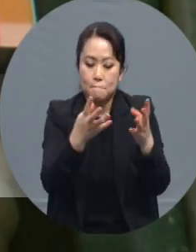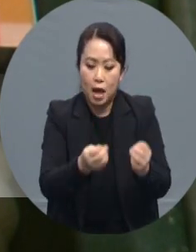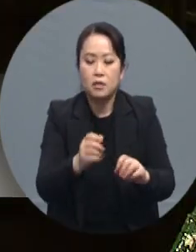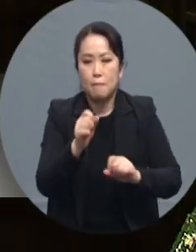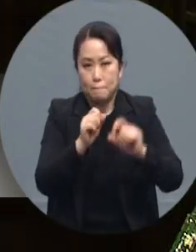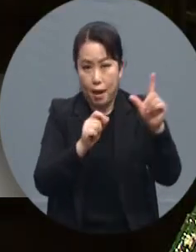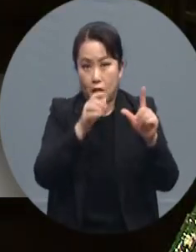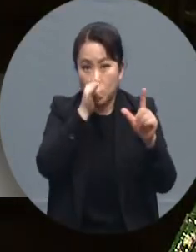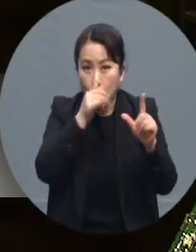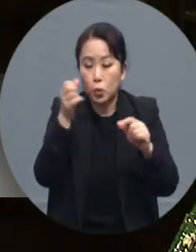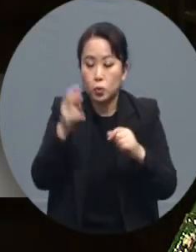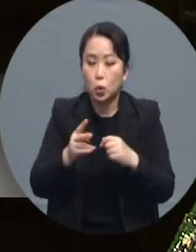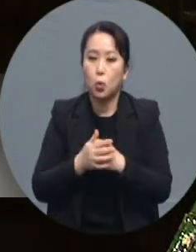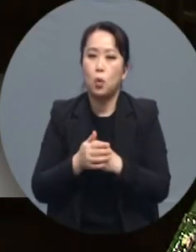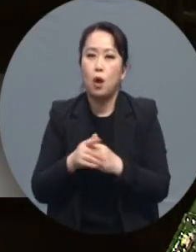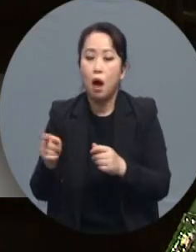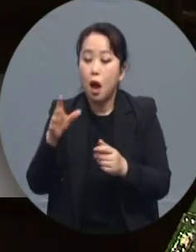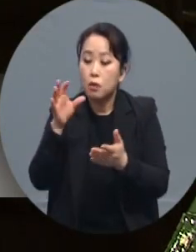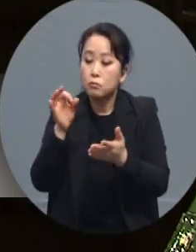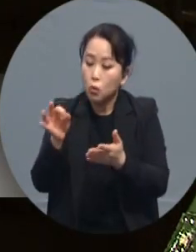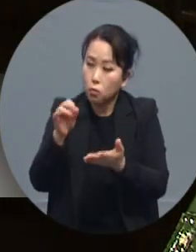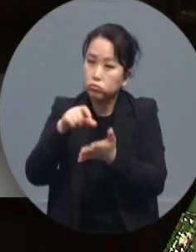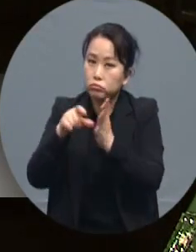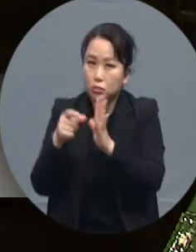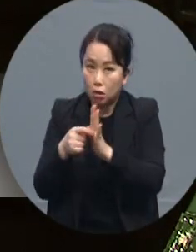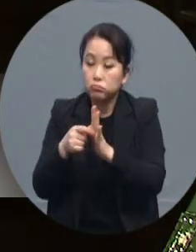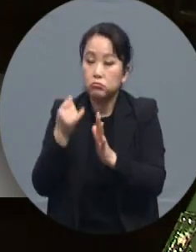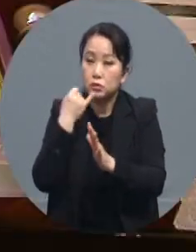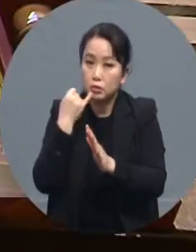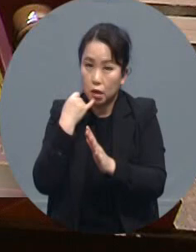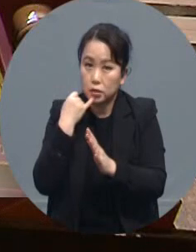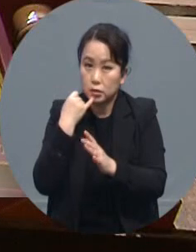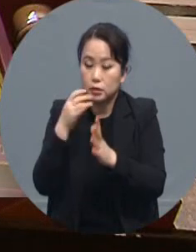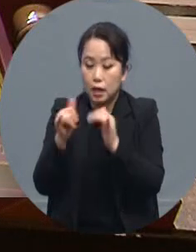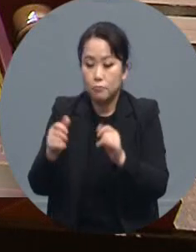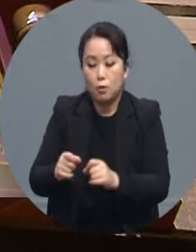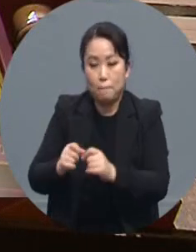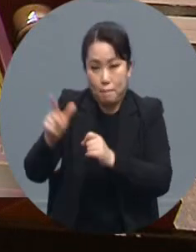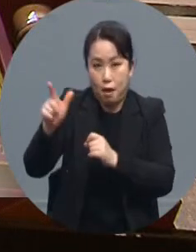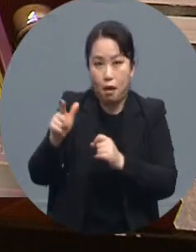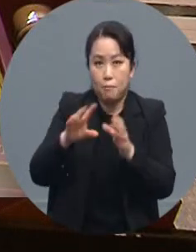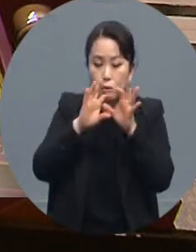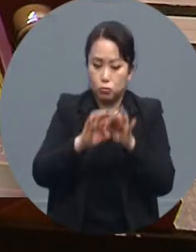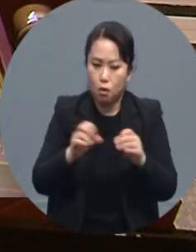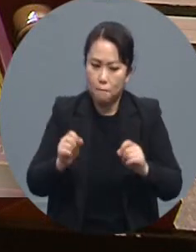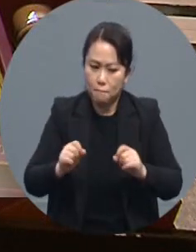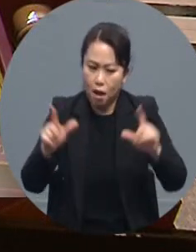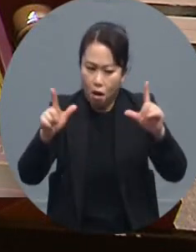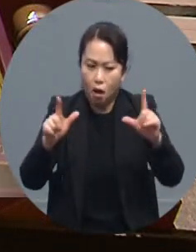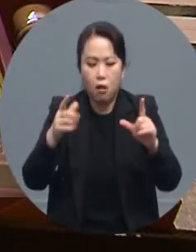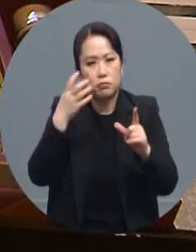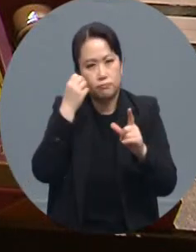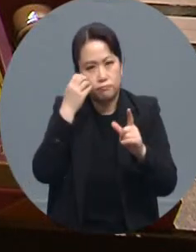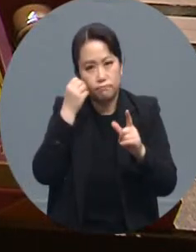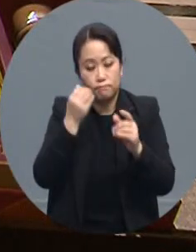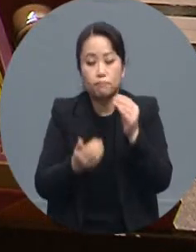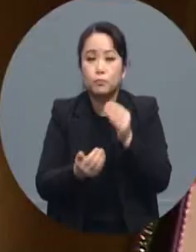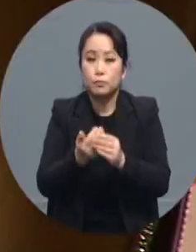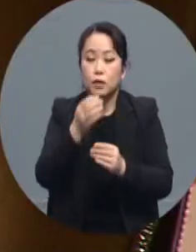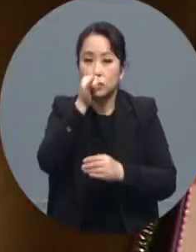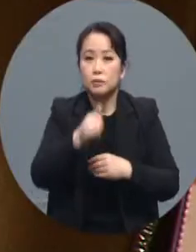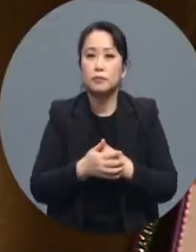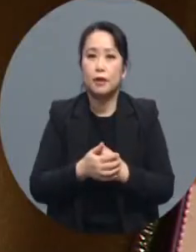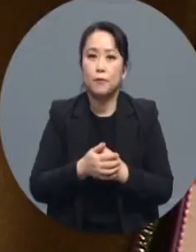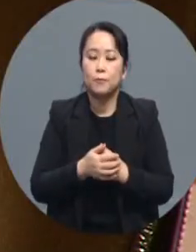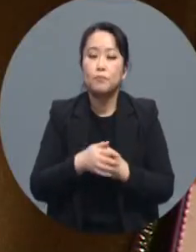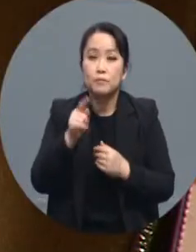고물가와 경기 침체로 가성비 위주의 구매도 늘면서 양극화가 심화되는 것으로 분석됩니다.